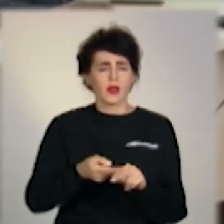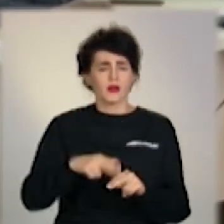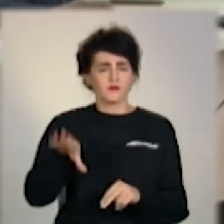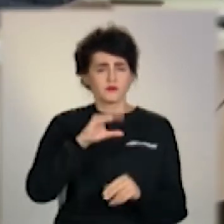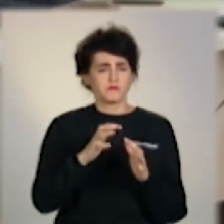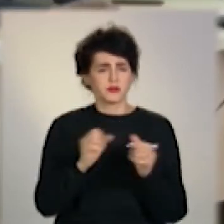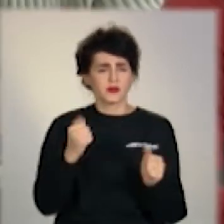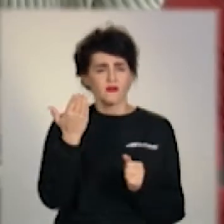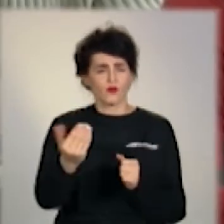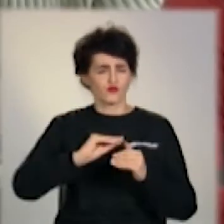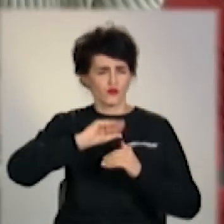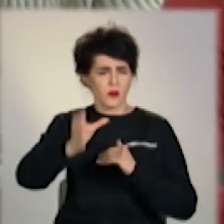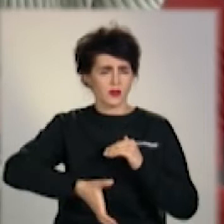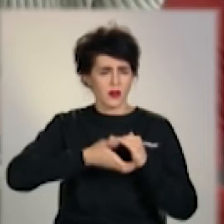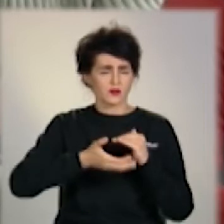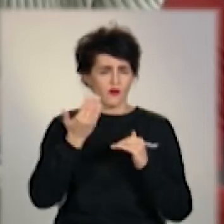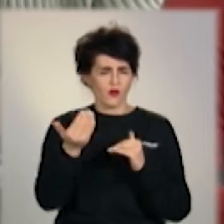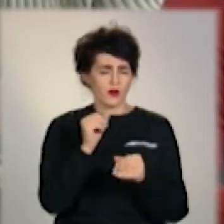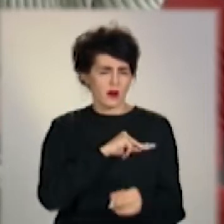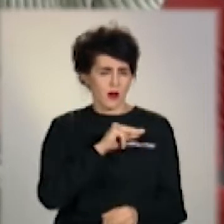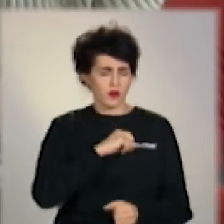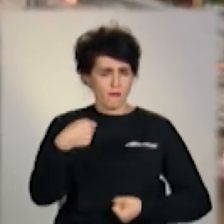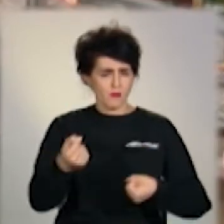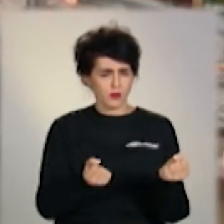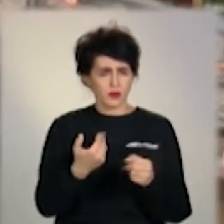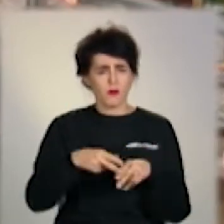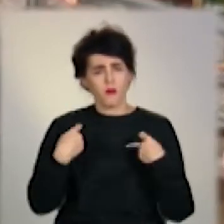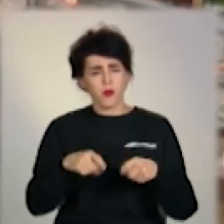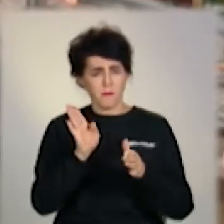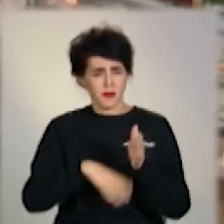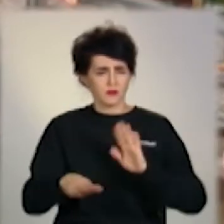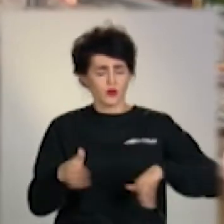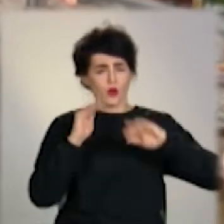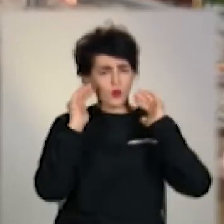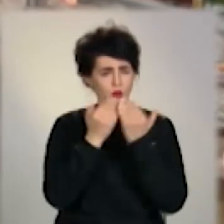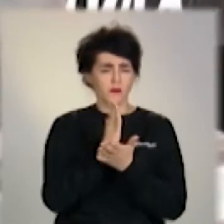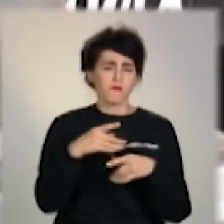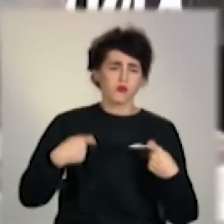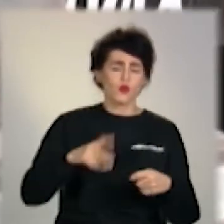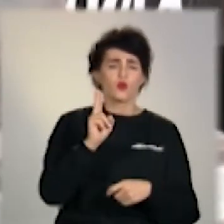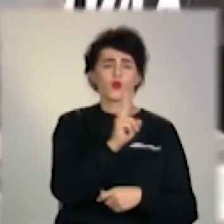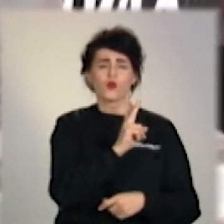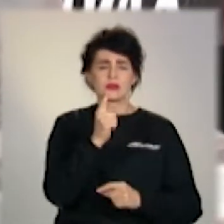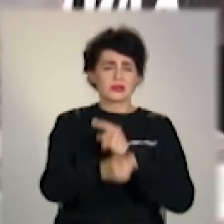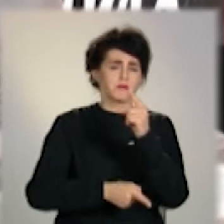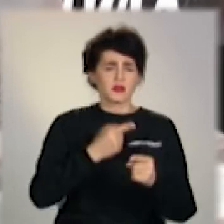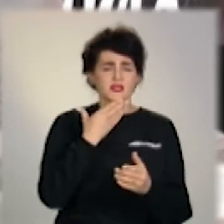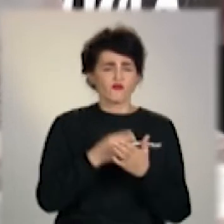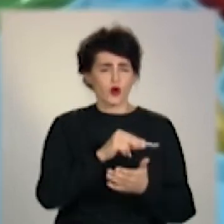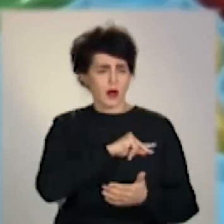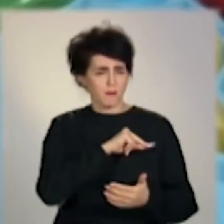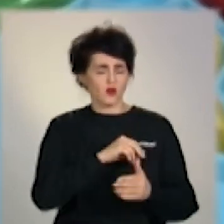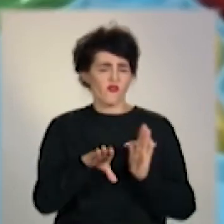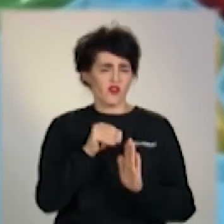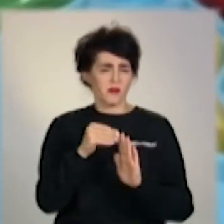попиті шиномонтажники. Після локдауну є й вакансії продавців. Для тих, хто вирішив змінити роботу в розпал пандемії, вибір